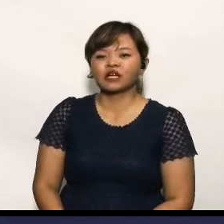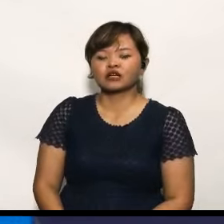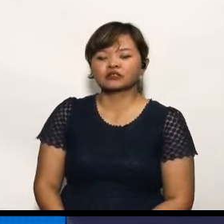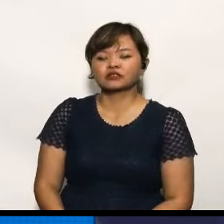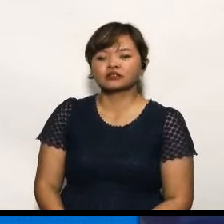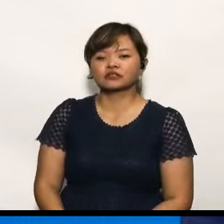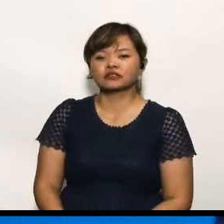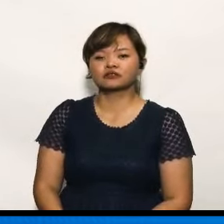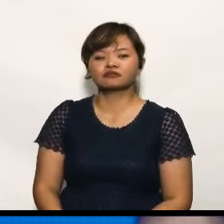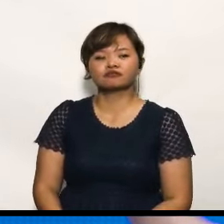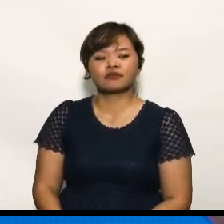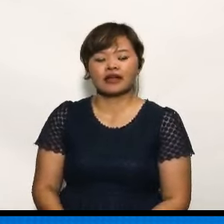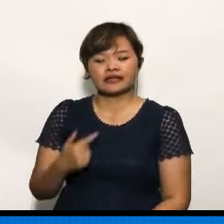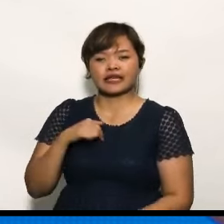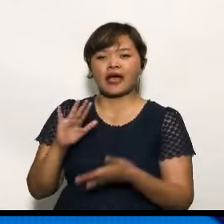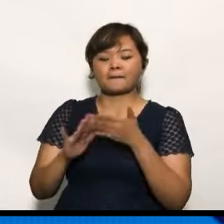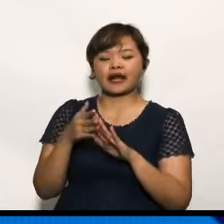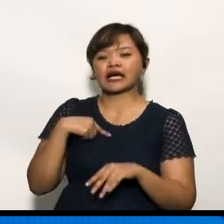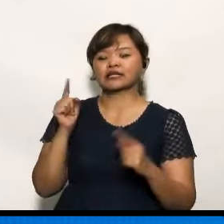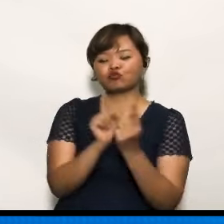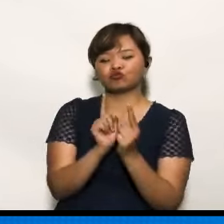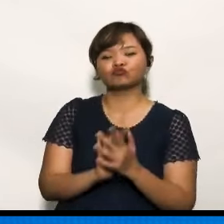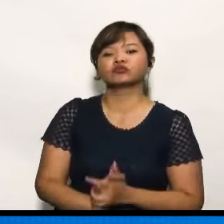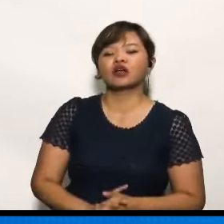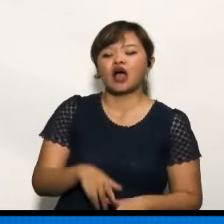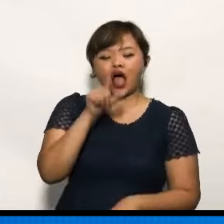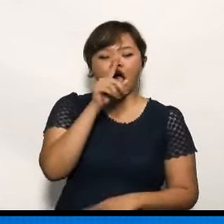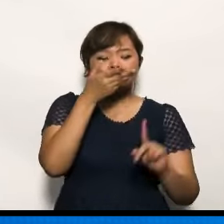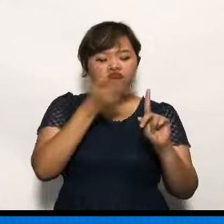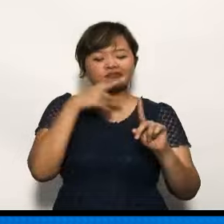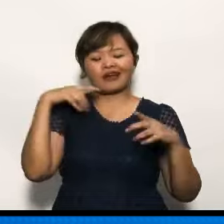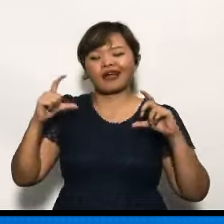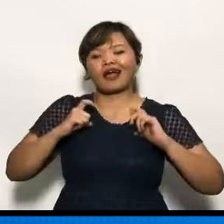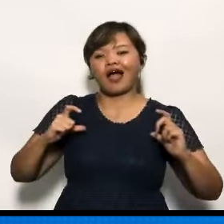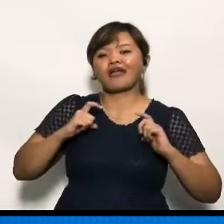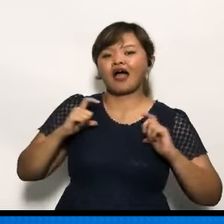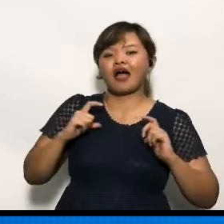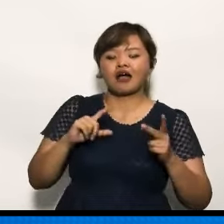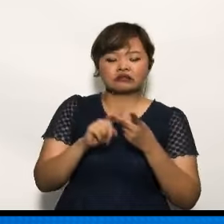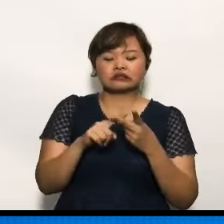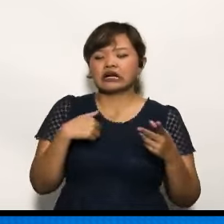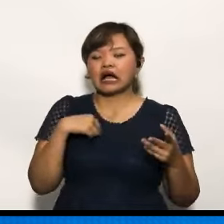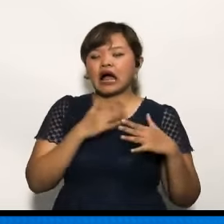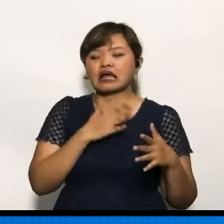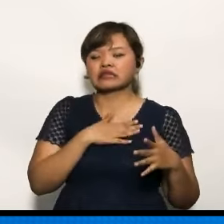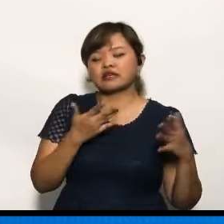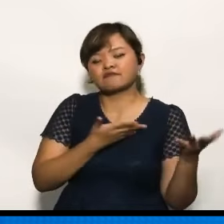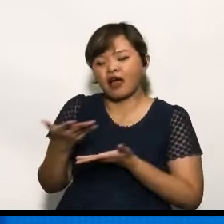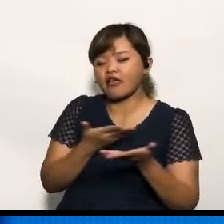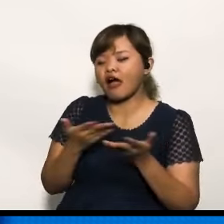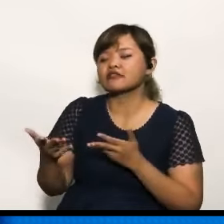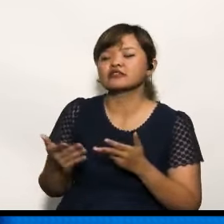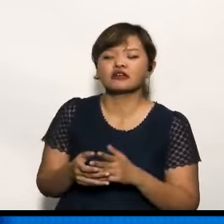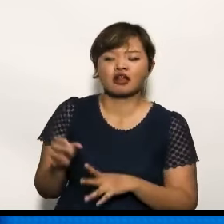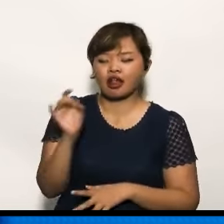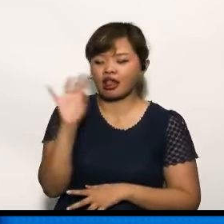tahu. Saya pernah ketemu dengan satu orang, orang kaya, hatinya misionari,